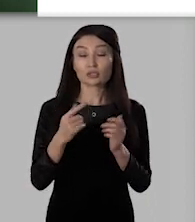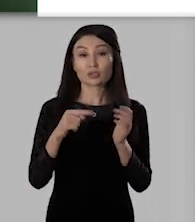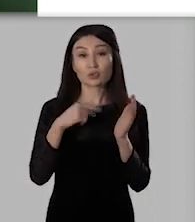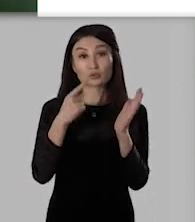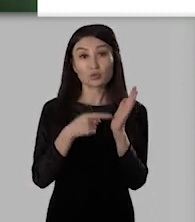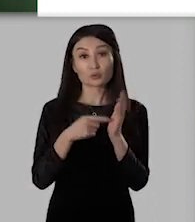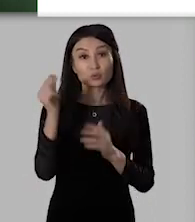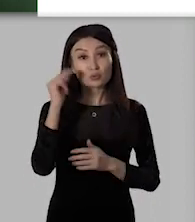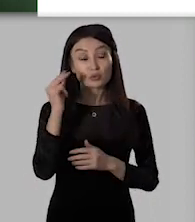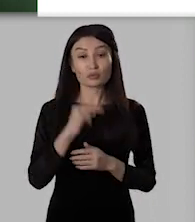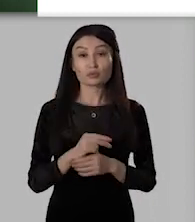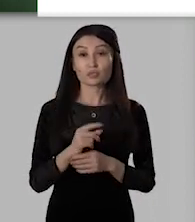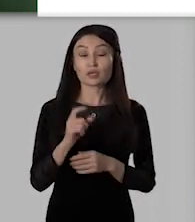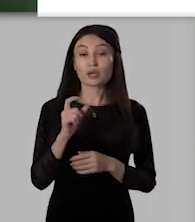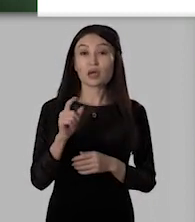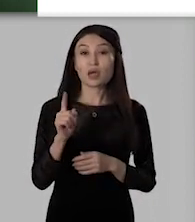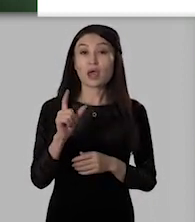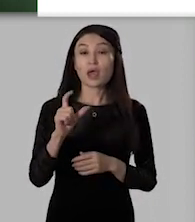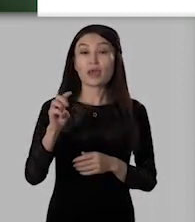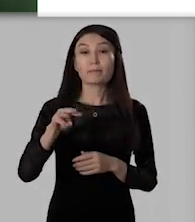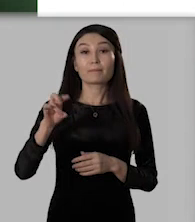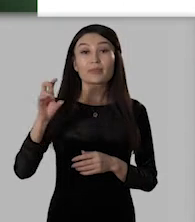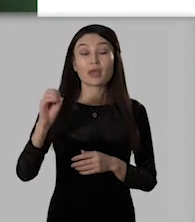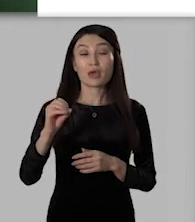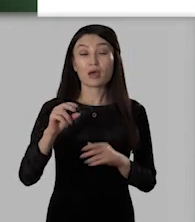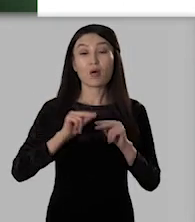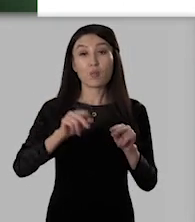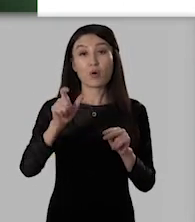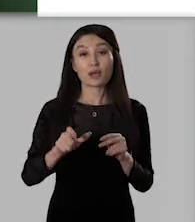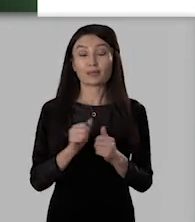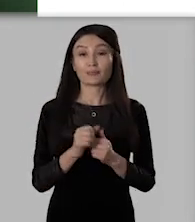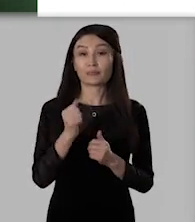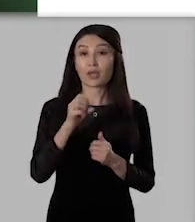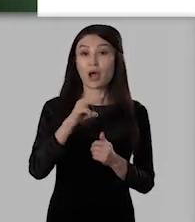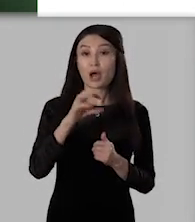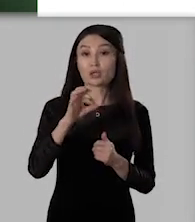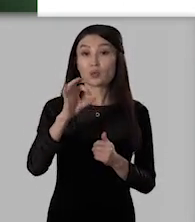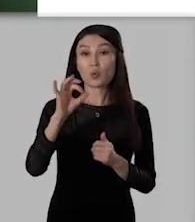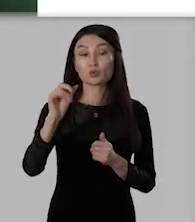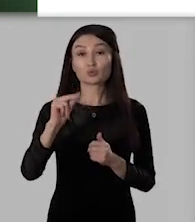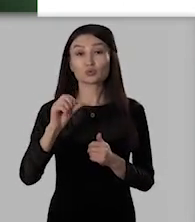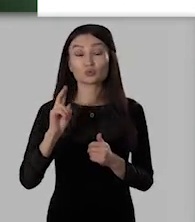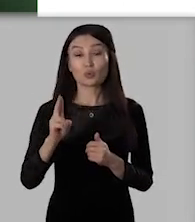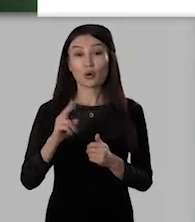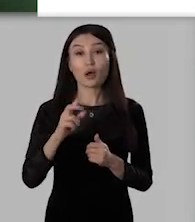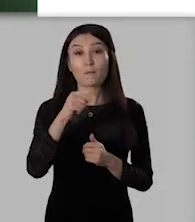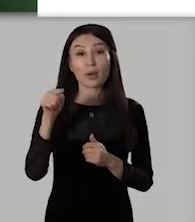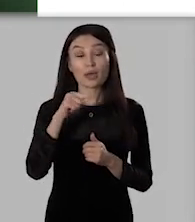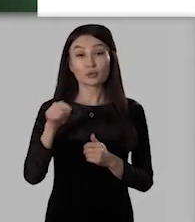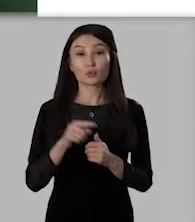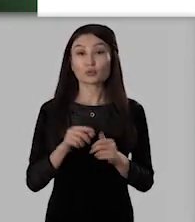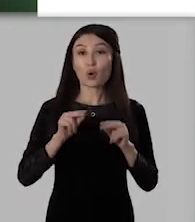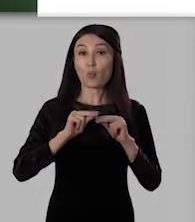үйрөнөбүз. Эмне? Мугалим. Атооштук баяндоочу. Мугалим болуу